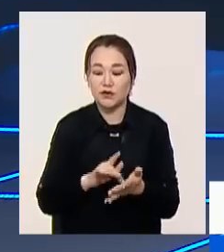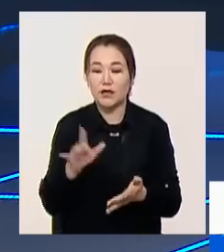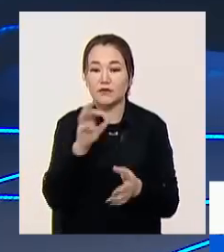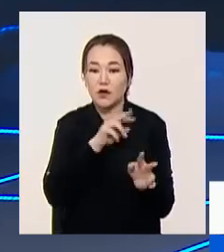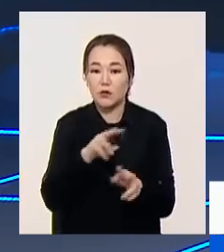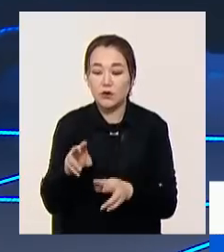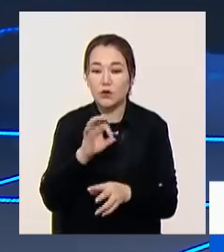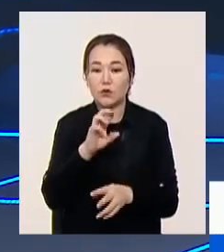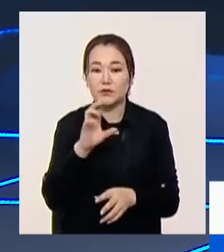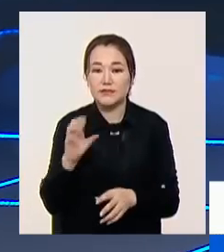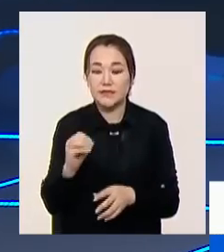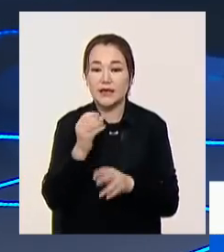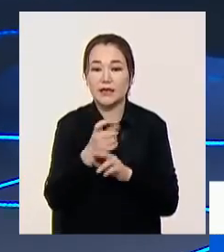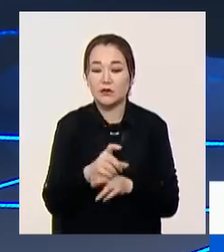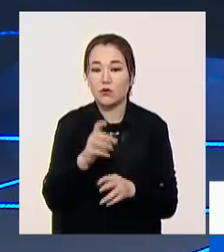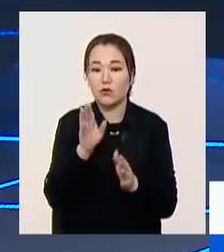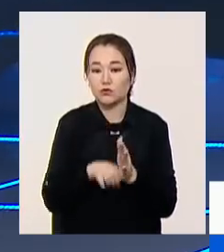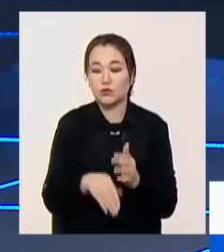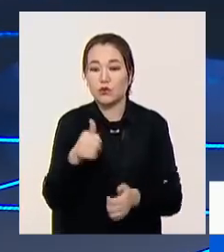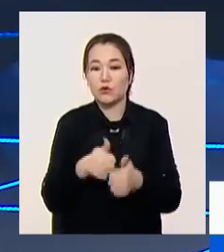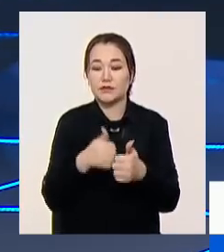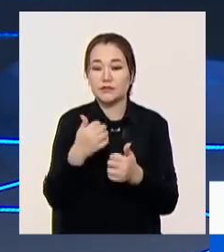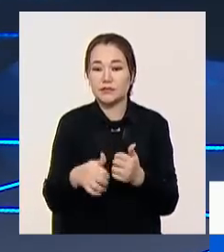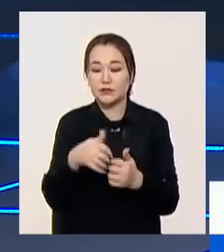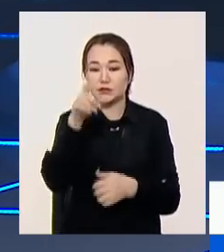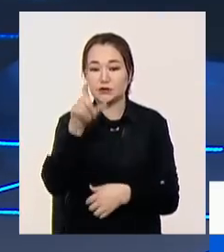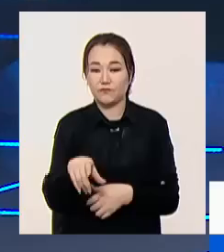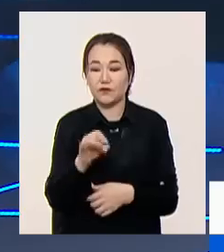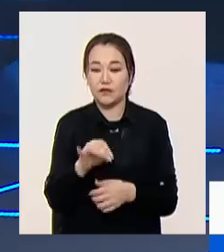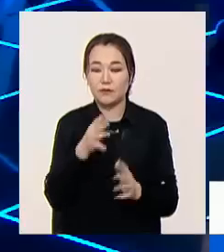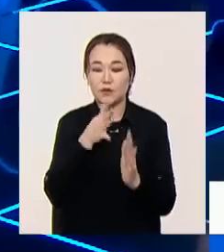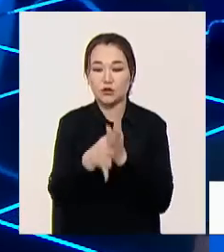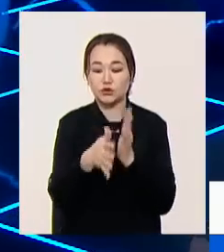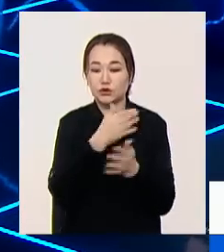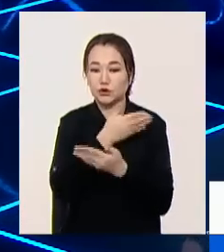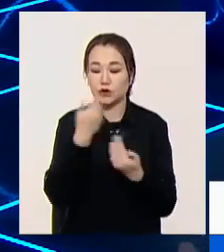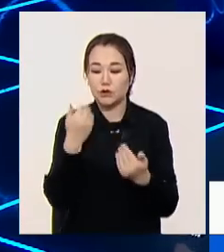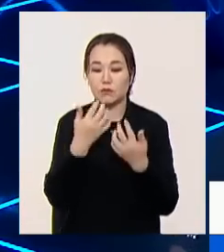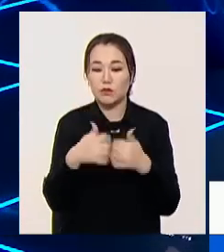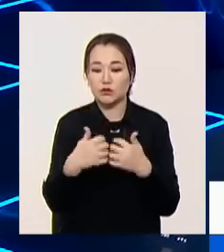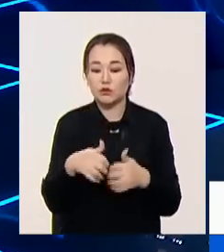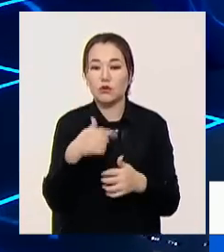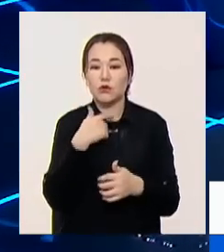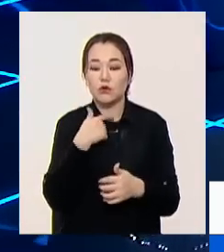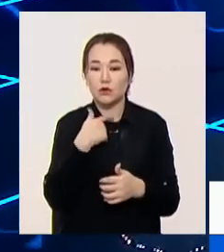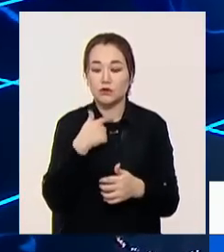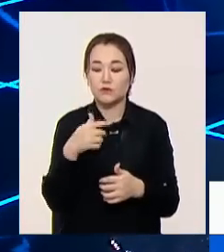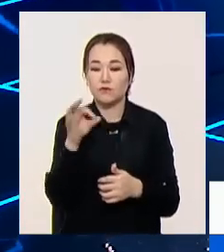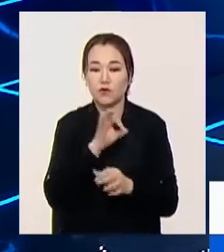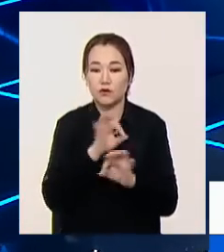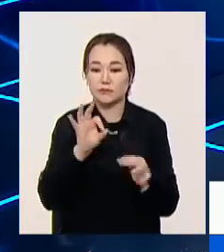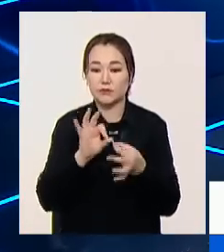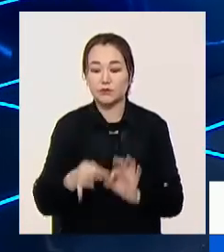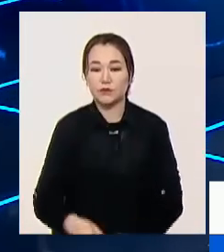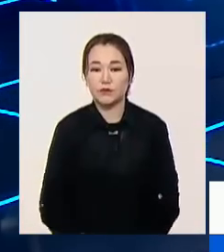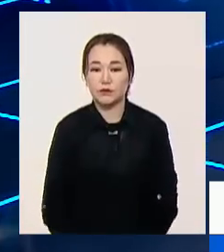от ОБСЕ заявили об отсутствии конкуренции среди кандидатов и непрозрачности процесса подсчета голосов. Полина Булава расскажет